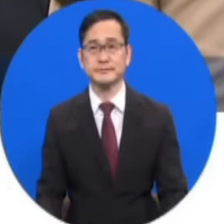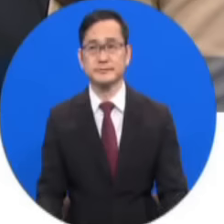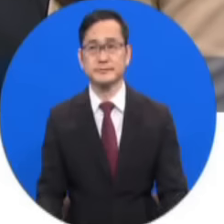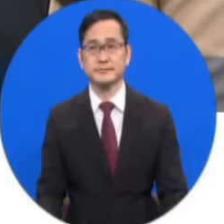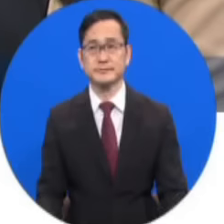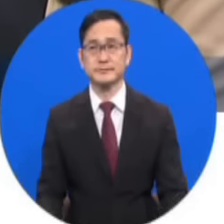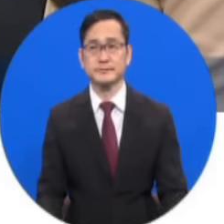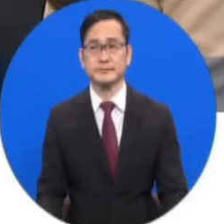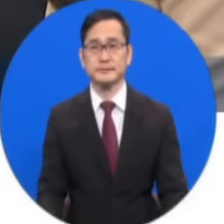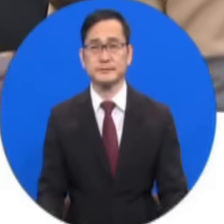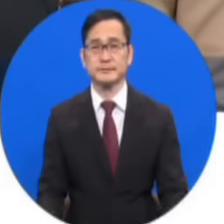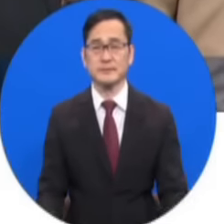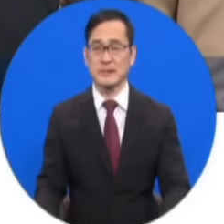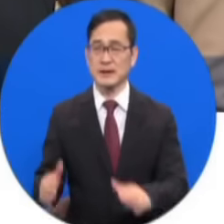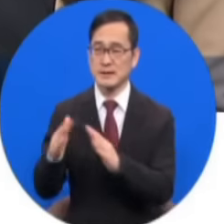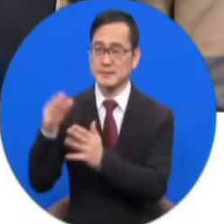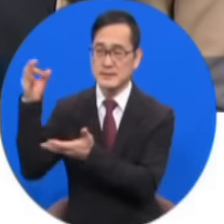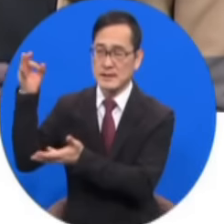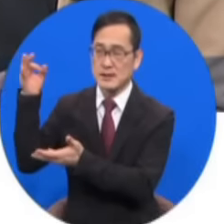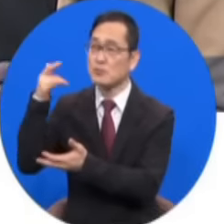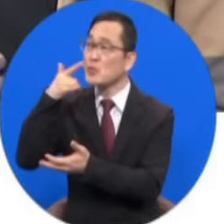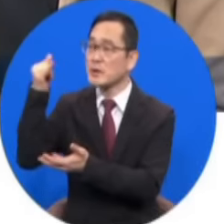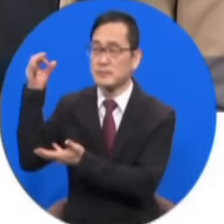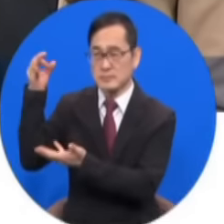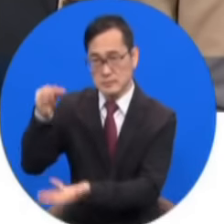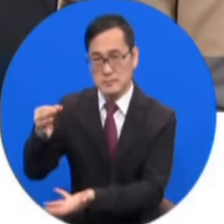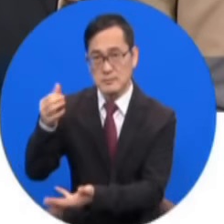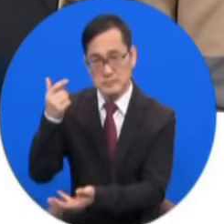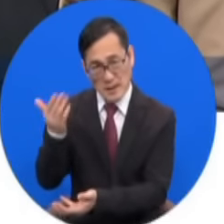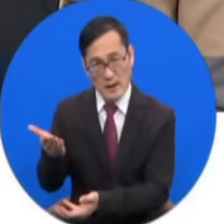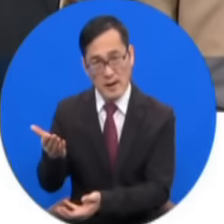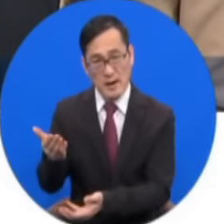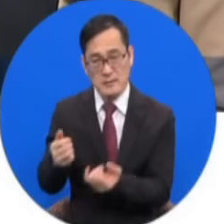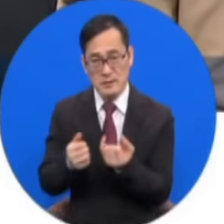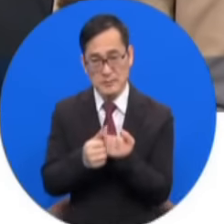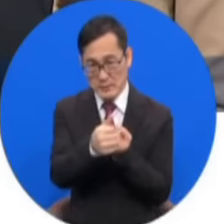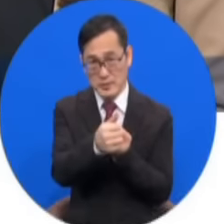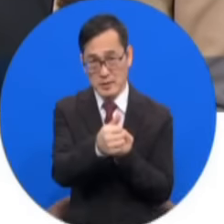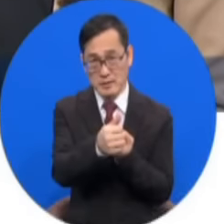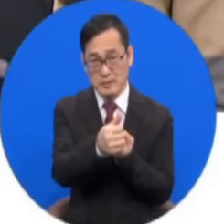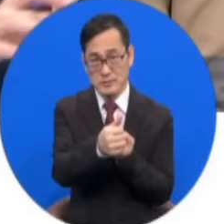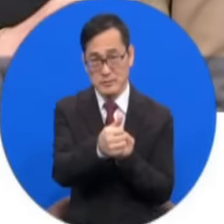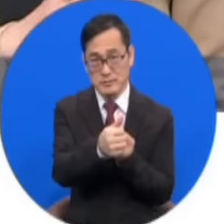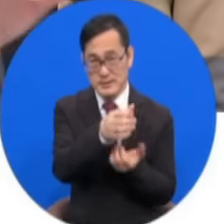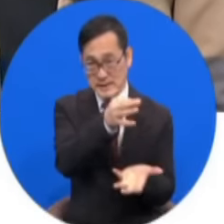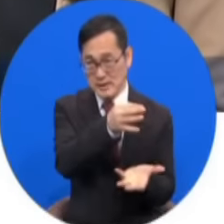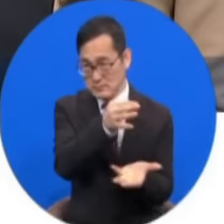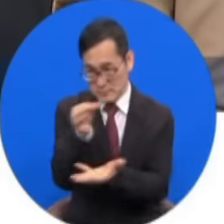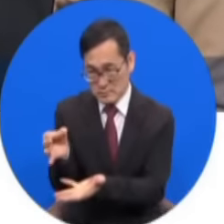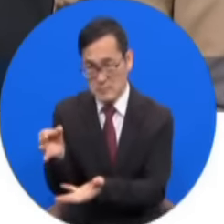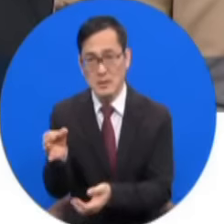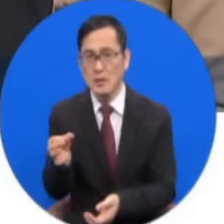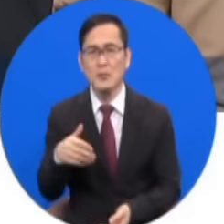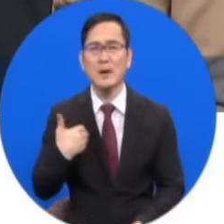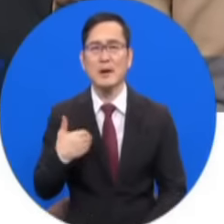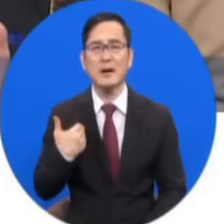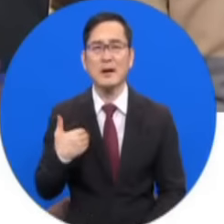언급하 뜻이 뭐 상속을 받았는지 아니면 뭐 뭐 배우자의 재산 중에서 뭐 양도를 받았다든지 그러니까 이건 알 수가 없는